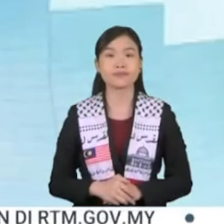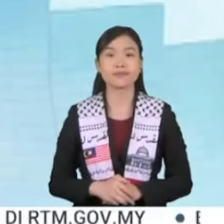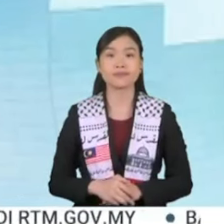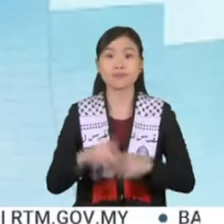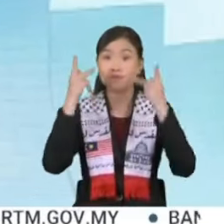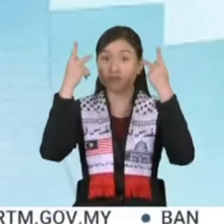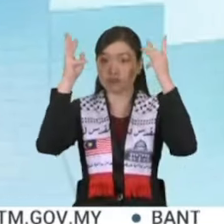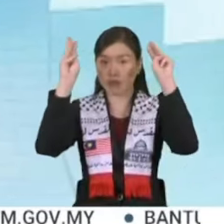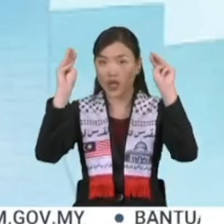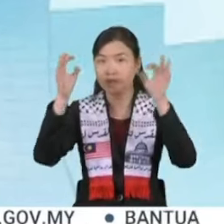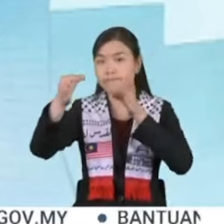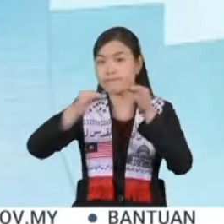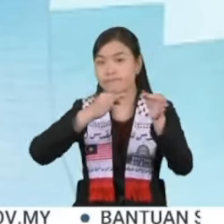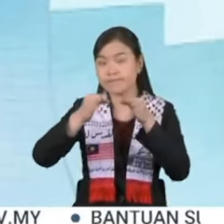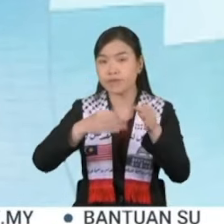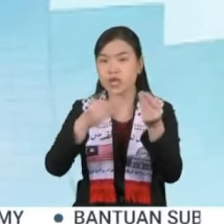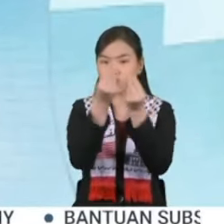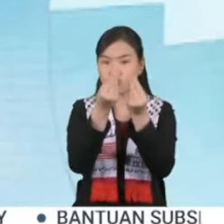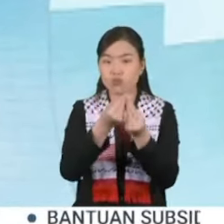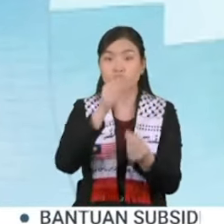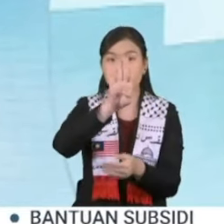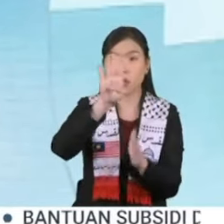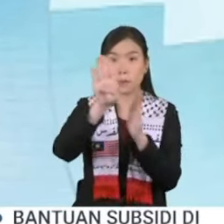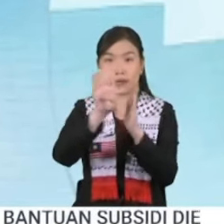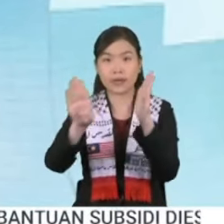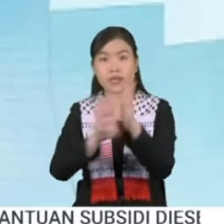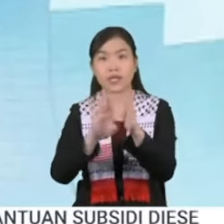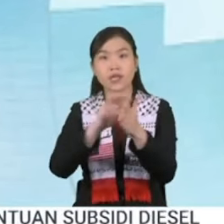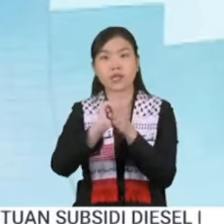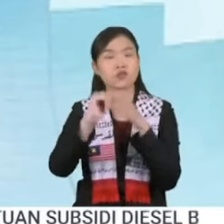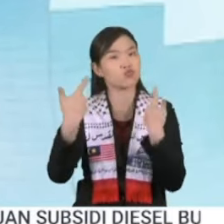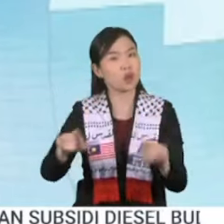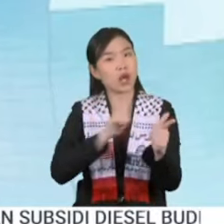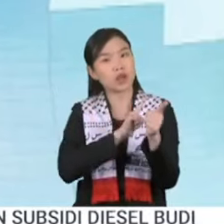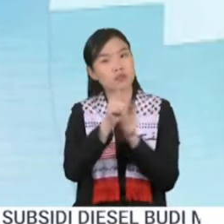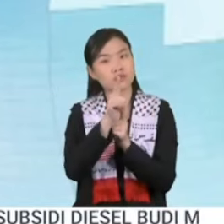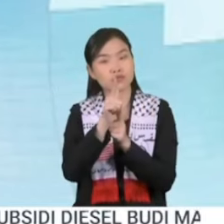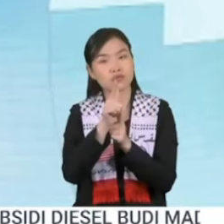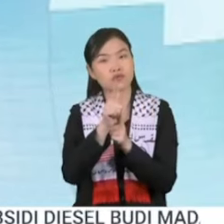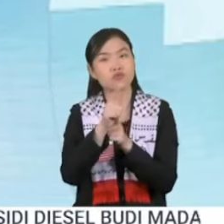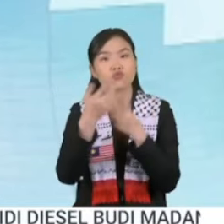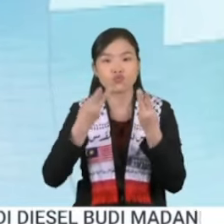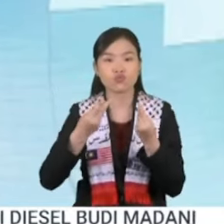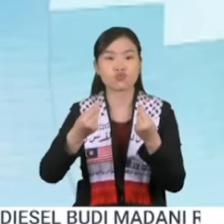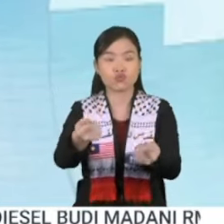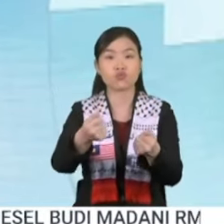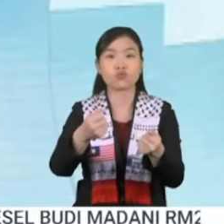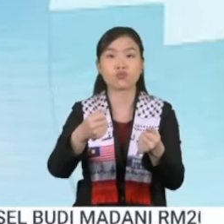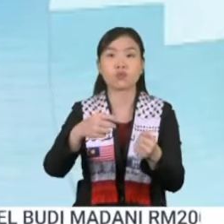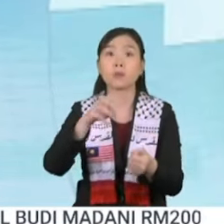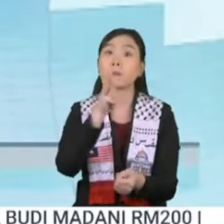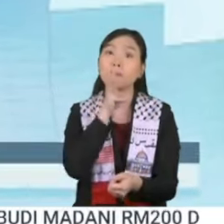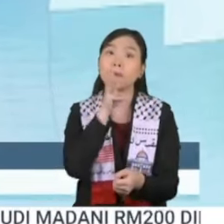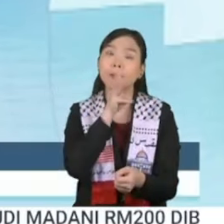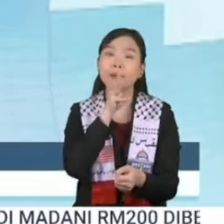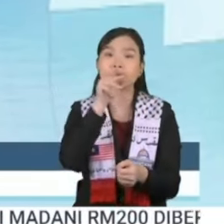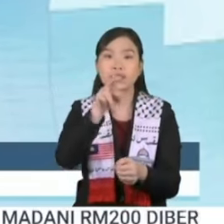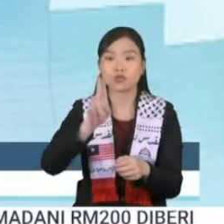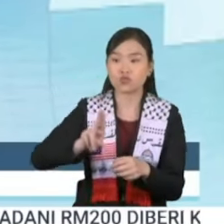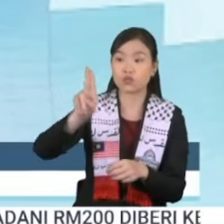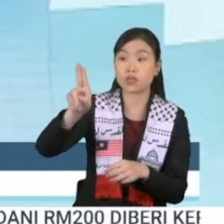Dalam berita, Perdana Menteri menjelaskan sebanyak RM4 bilion telah diluluskan bagi memenuhi keperluan sumber bekalan air